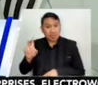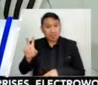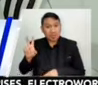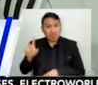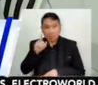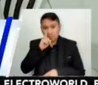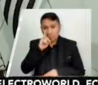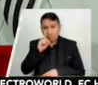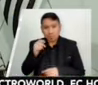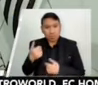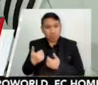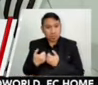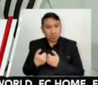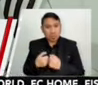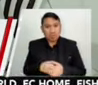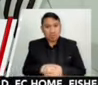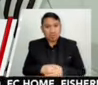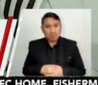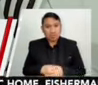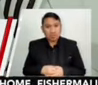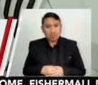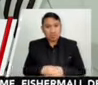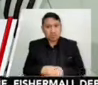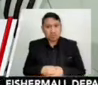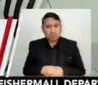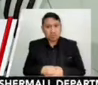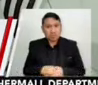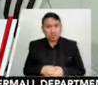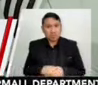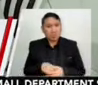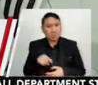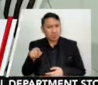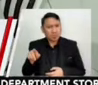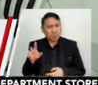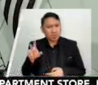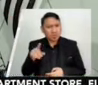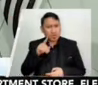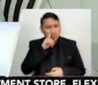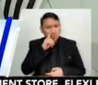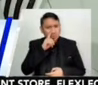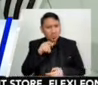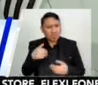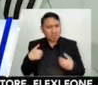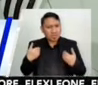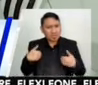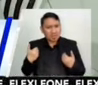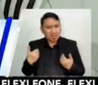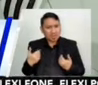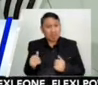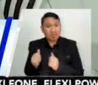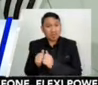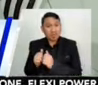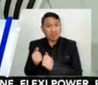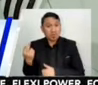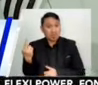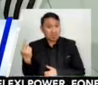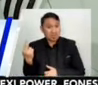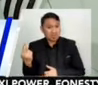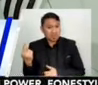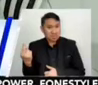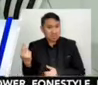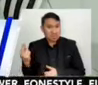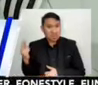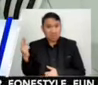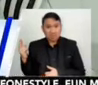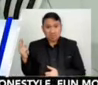biktima is ah minor kasama yung kanyang ah best friend at nagkayayaan silang ah